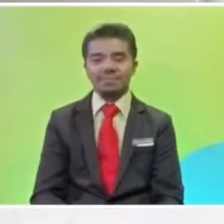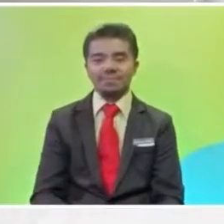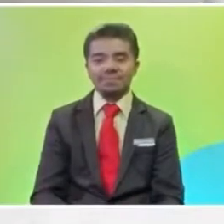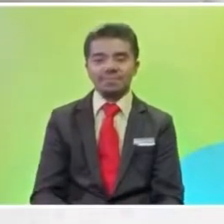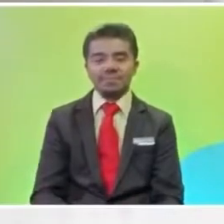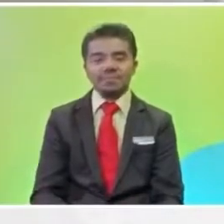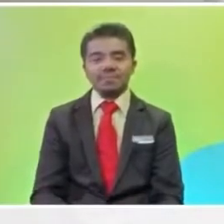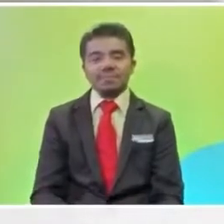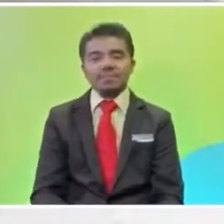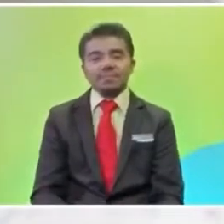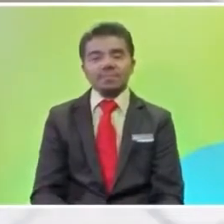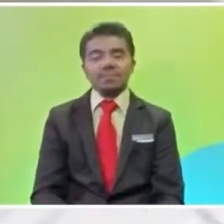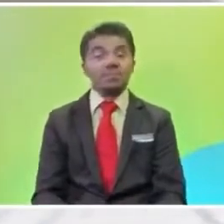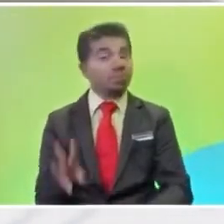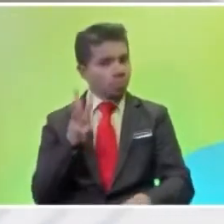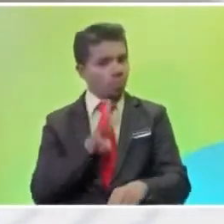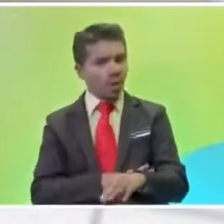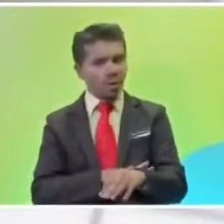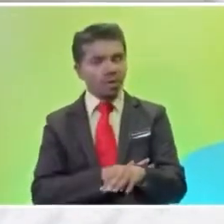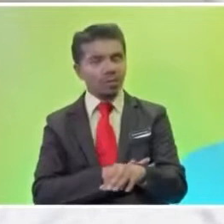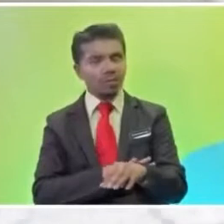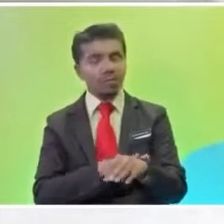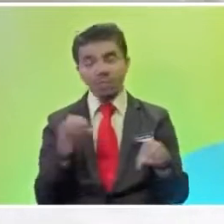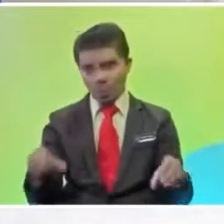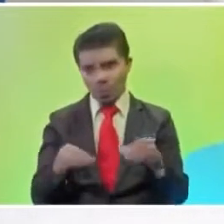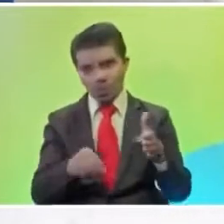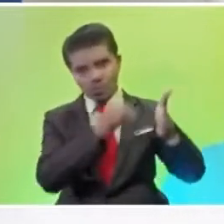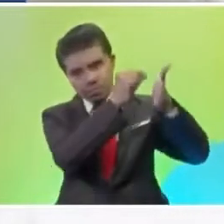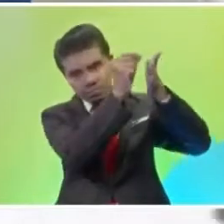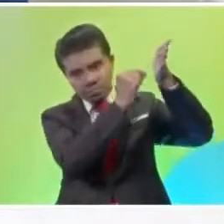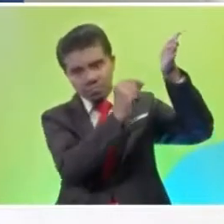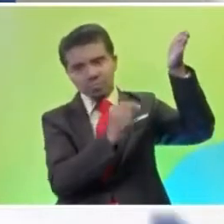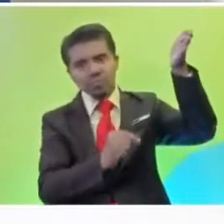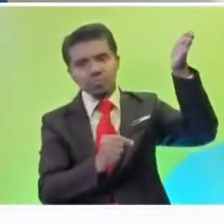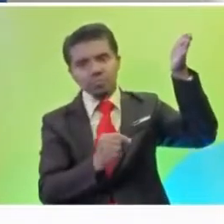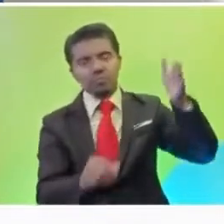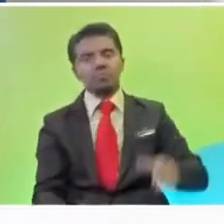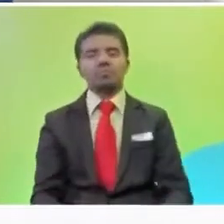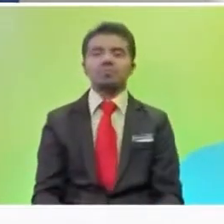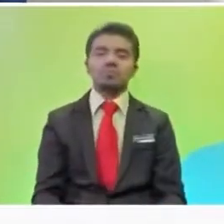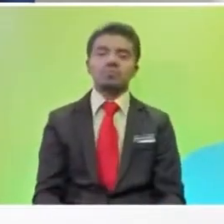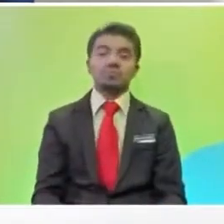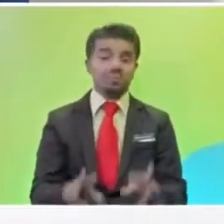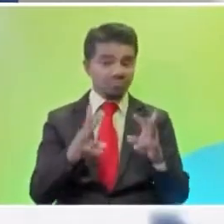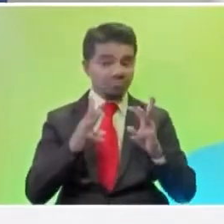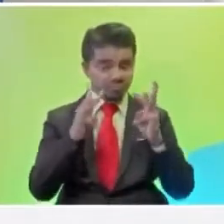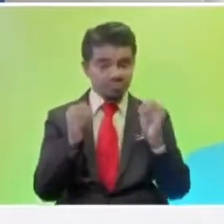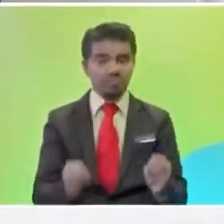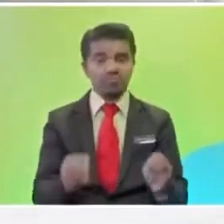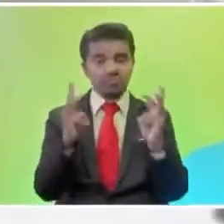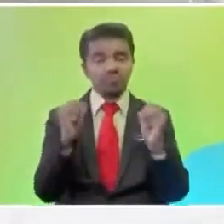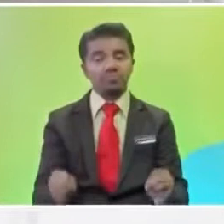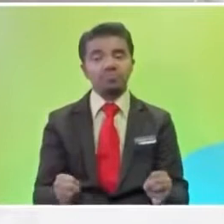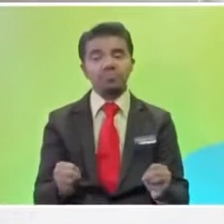ketika sesi pemandangan yang yang ini pula kita lihat sama-sama murid itu membentangkan hasil kecilnya Oke